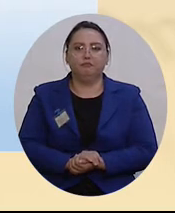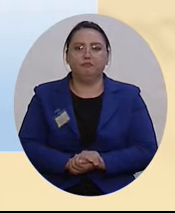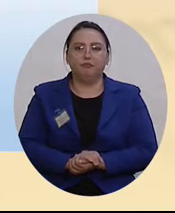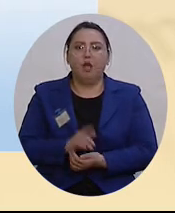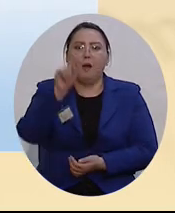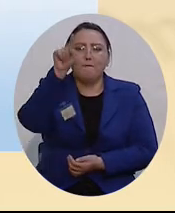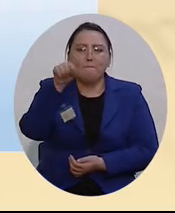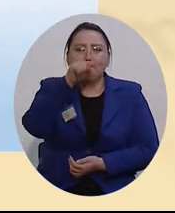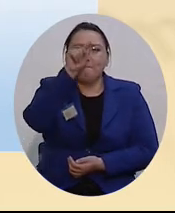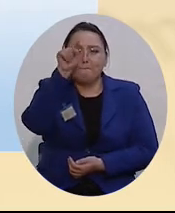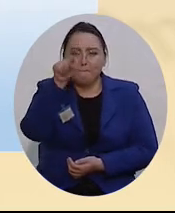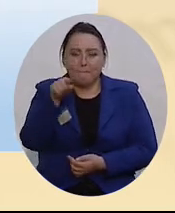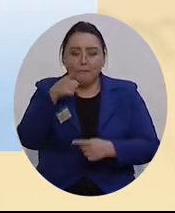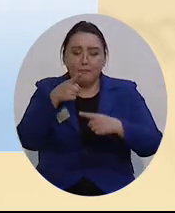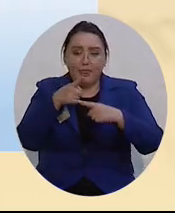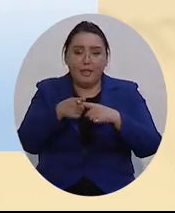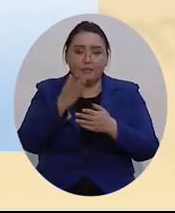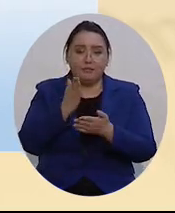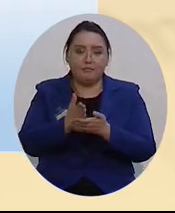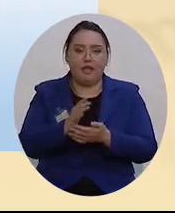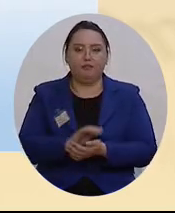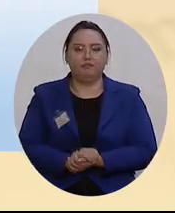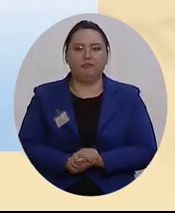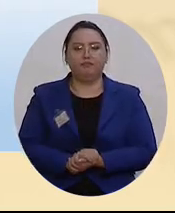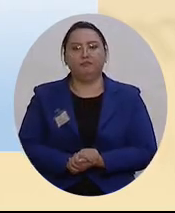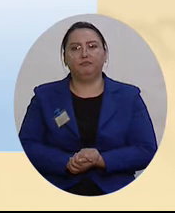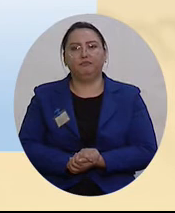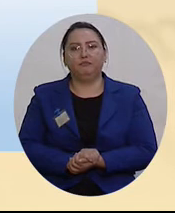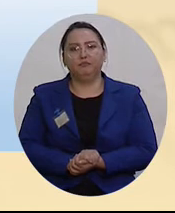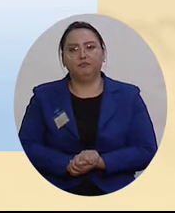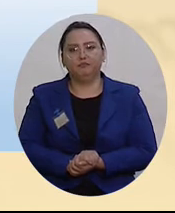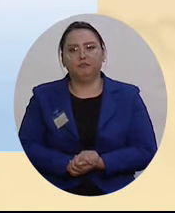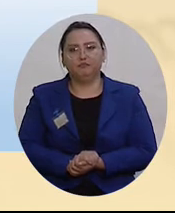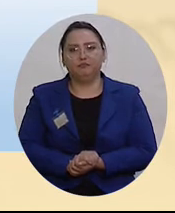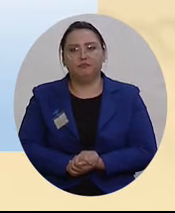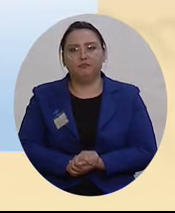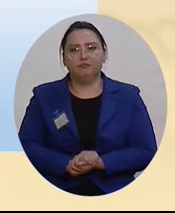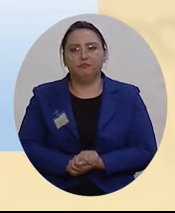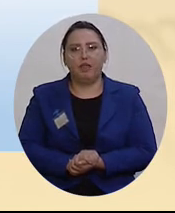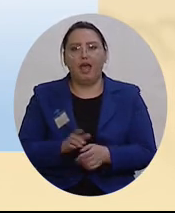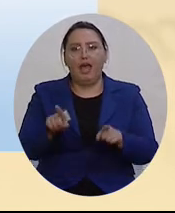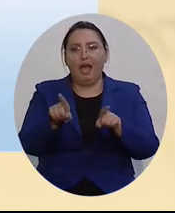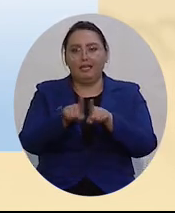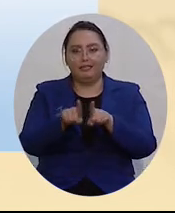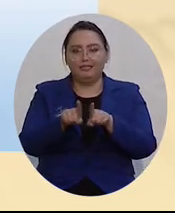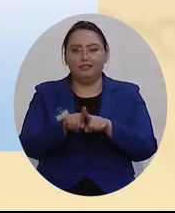гидэс чиргэлсэн байна. За дэлхий дахны хүн тэгш адил